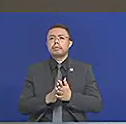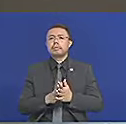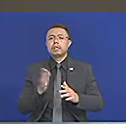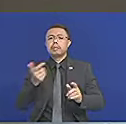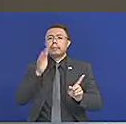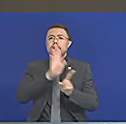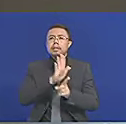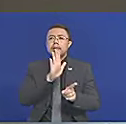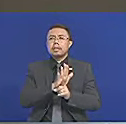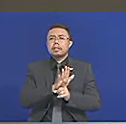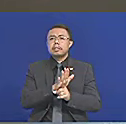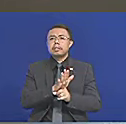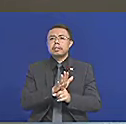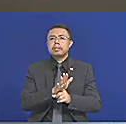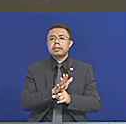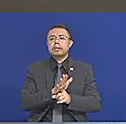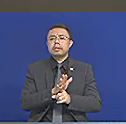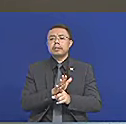penindasan.